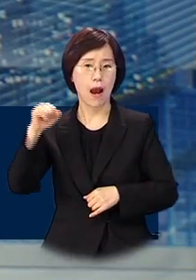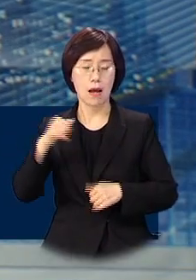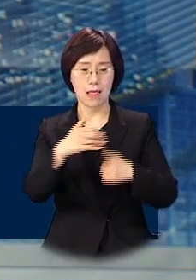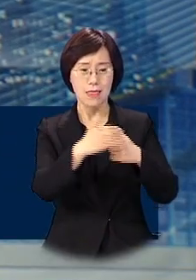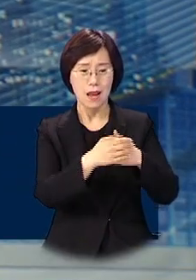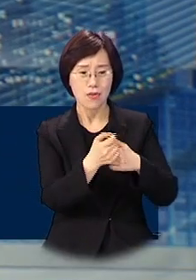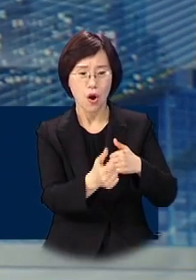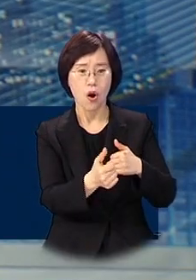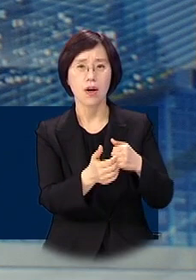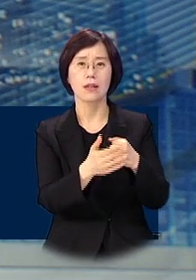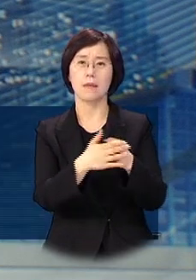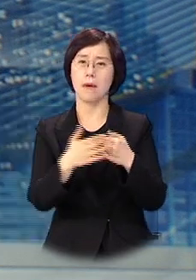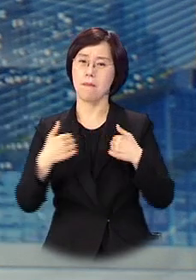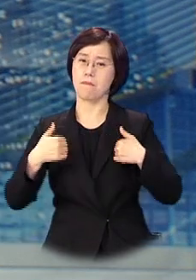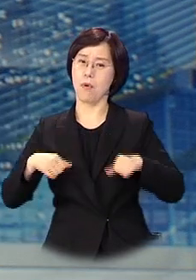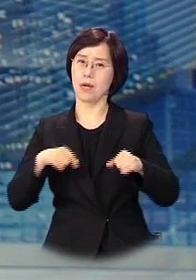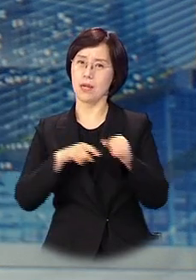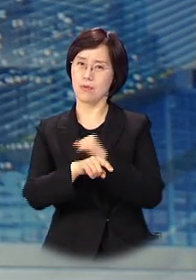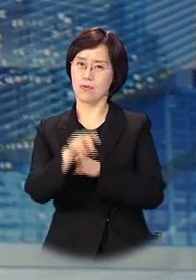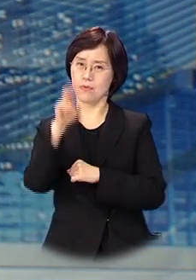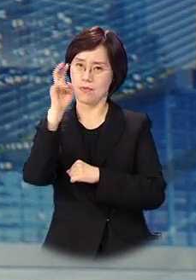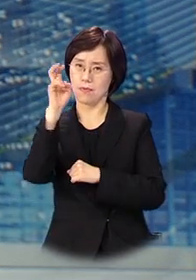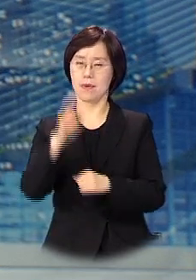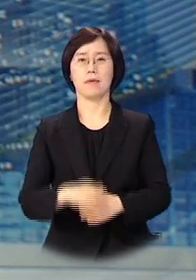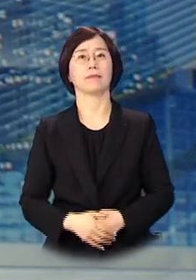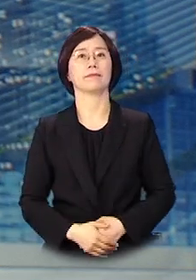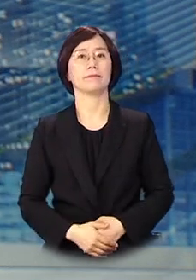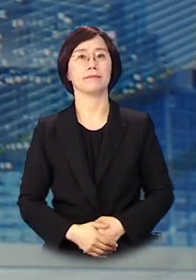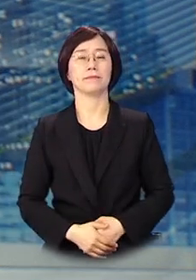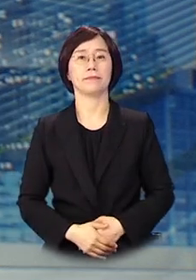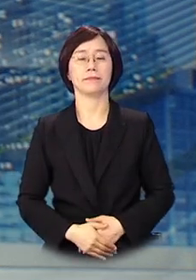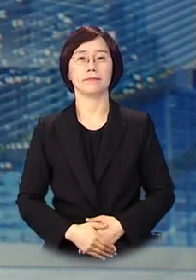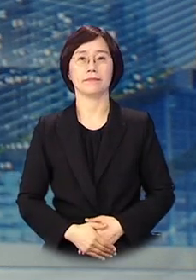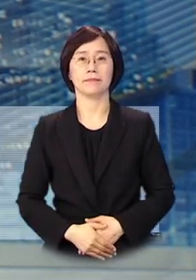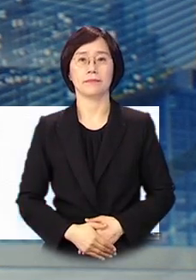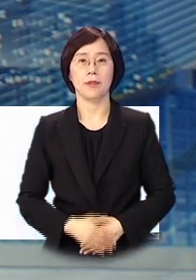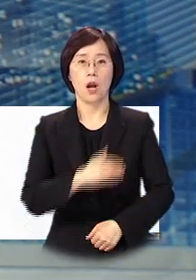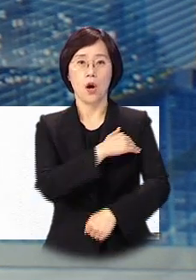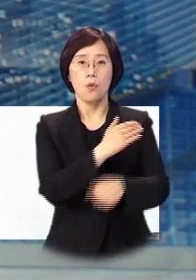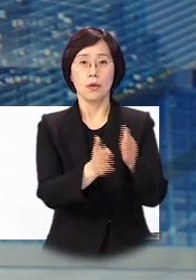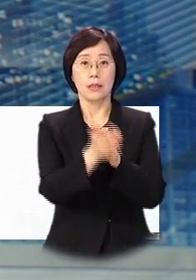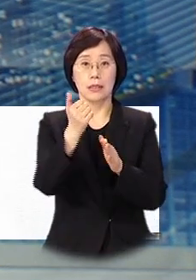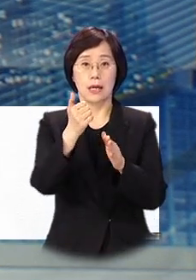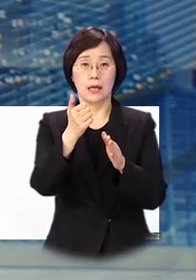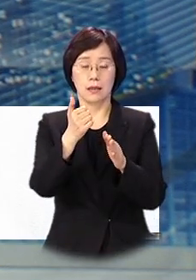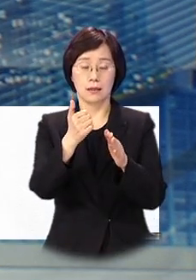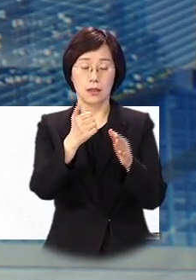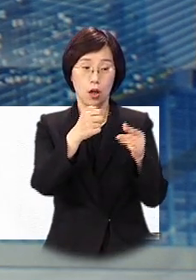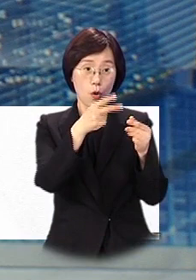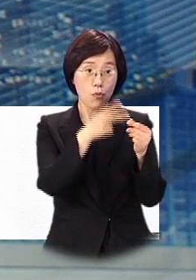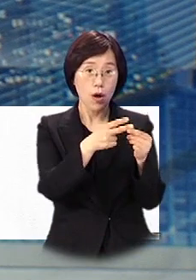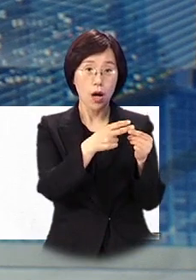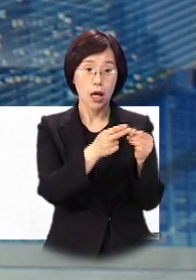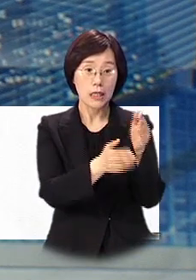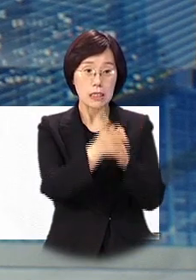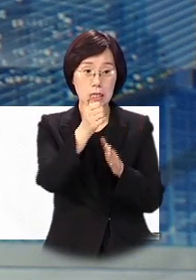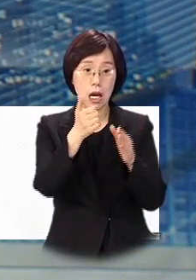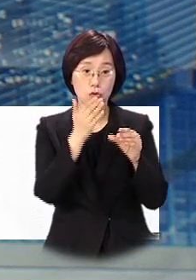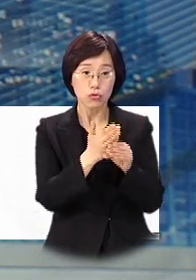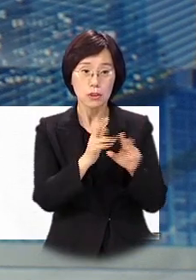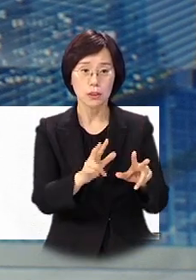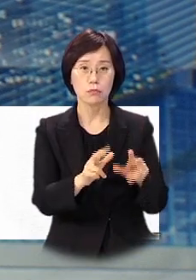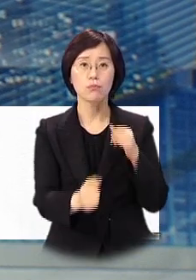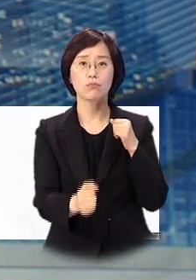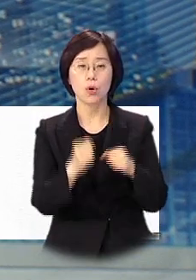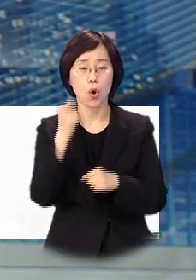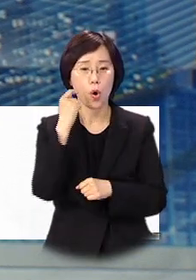지지율이 불출마 결심에 직접적인 영향을 미친 것으로 보입니다. 권 시장은 재선의 현역 시장임에도 불구하고 각종